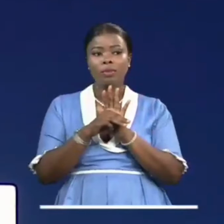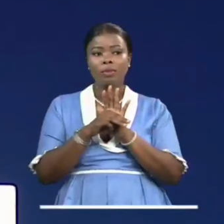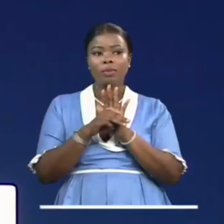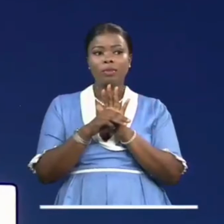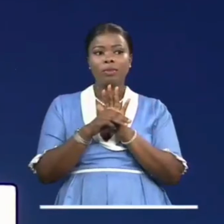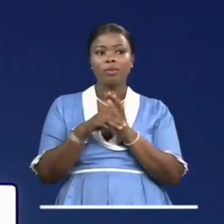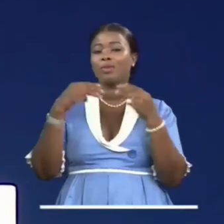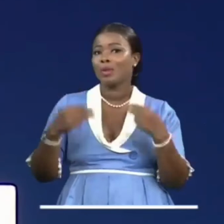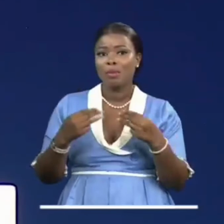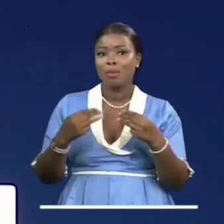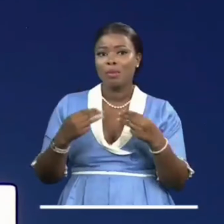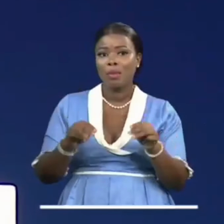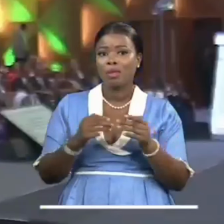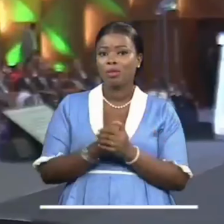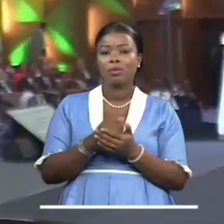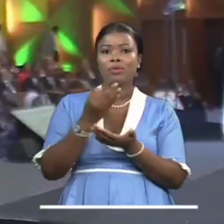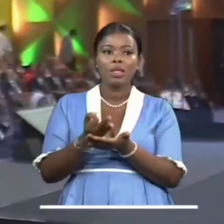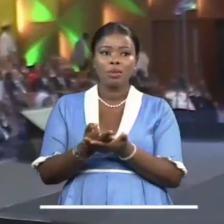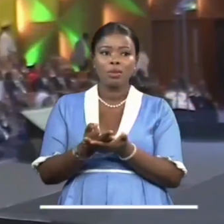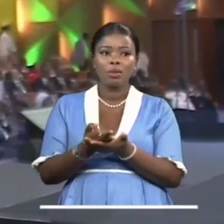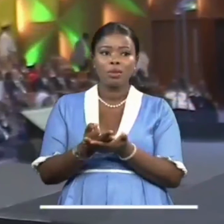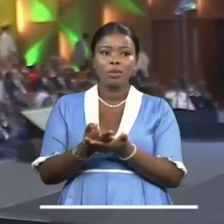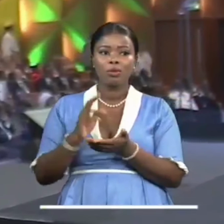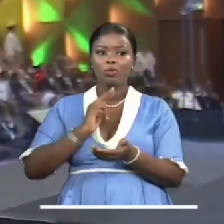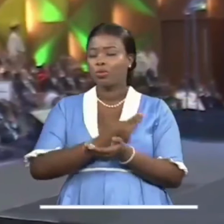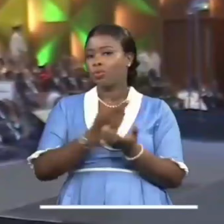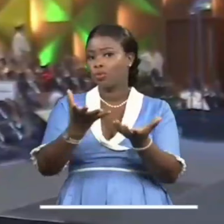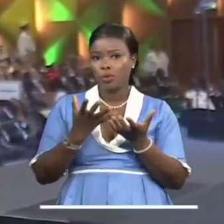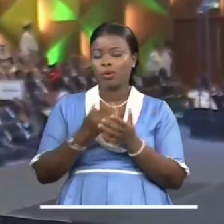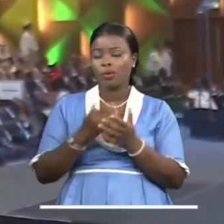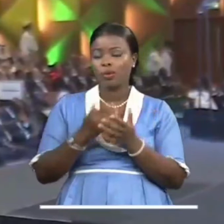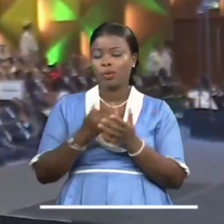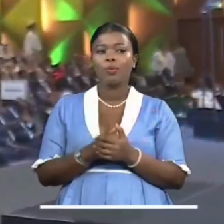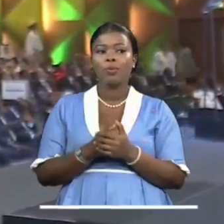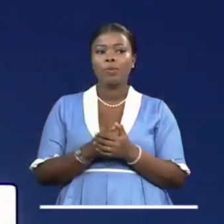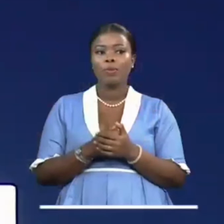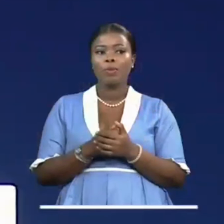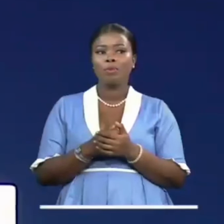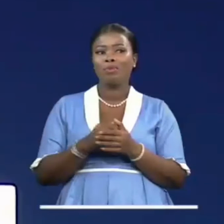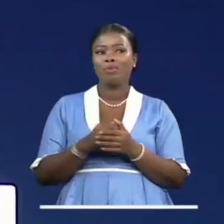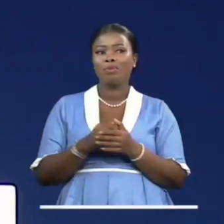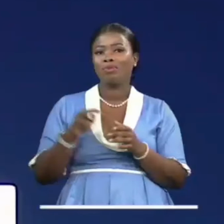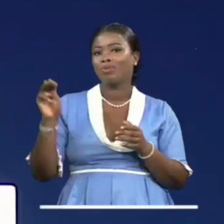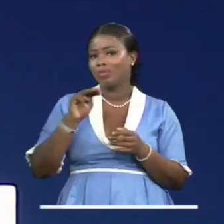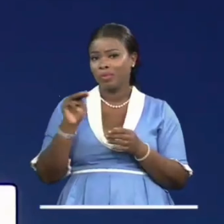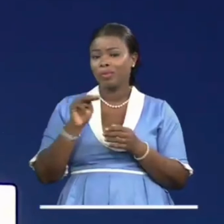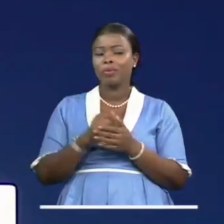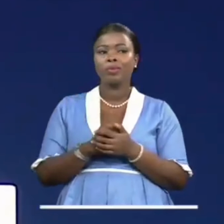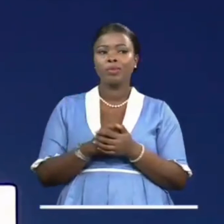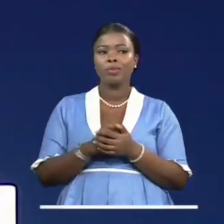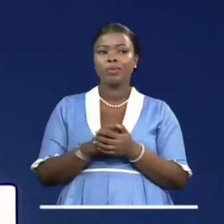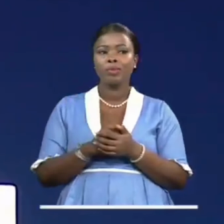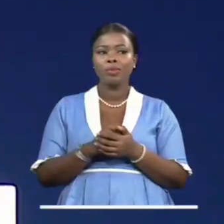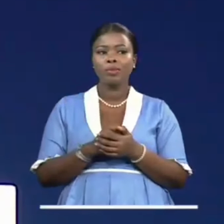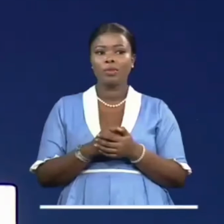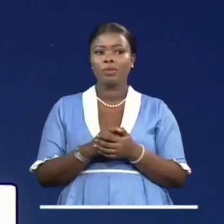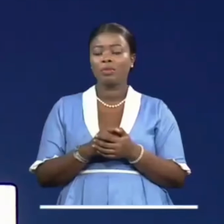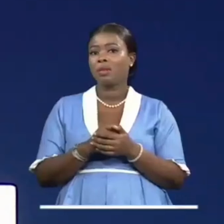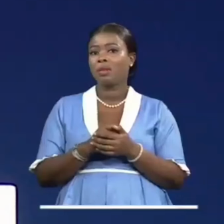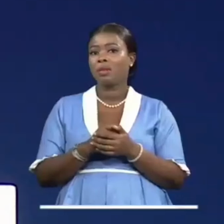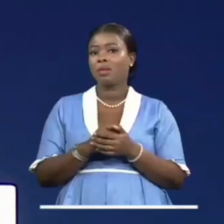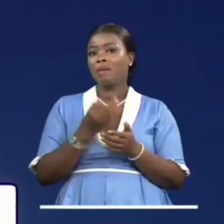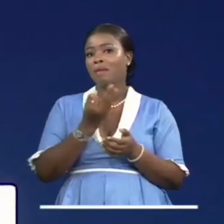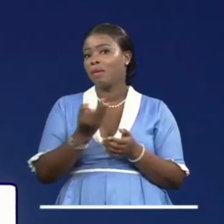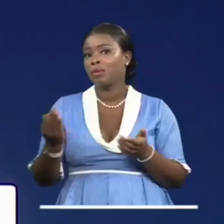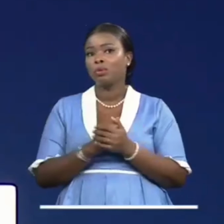financiers parce que nous souhaitons réduire le recours vraiment au prêts commerciaux de façon générale parce que c'est